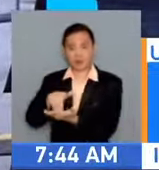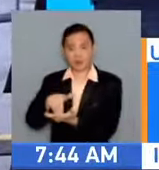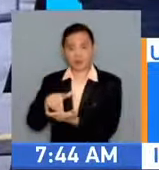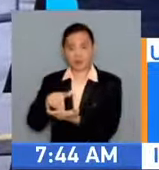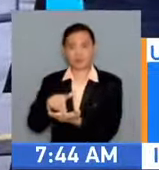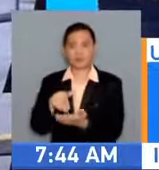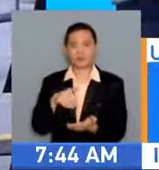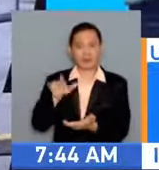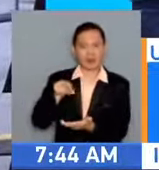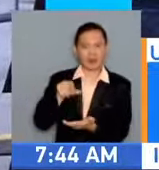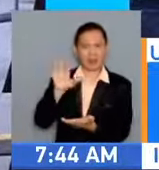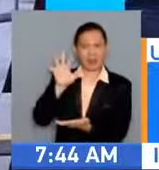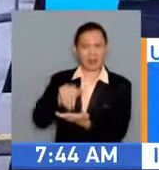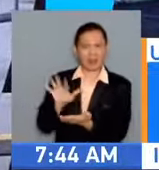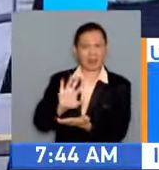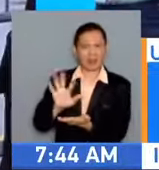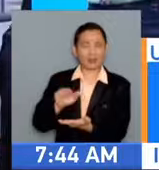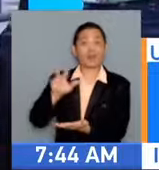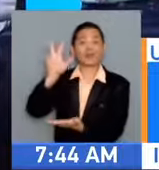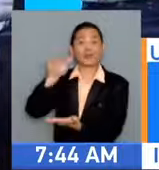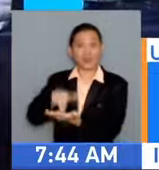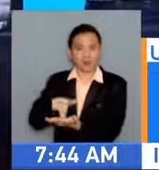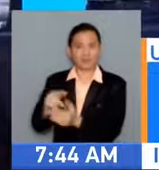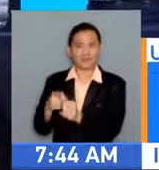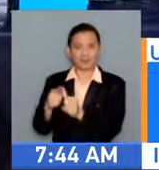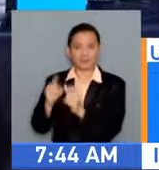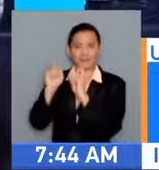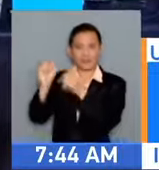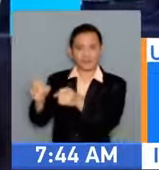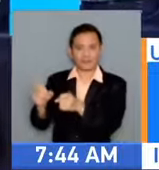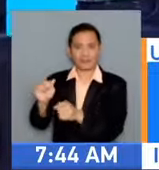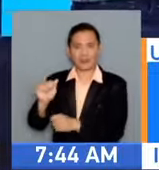muna, sorry. Yeah. All right.